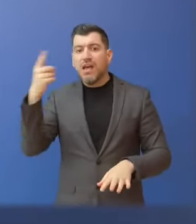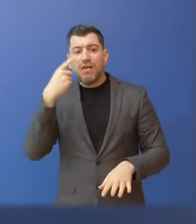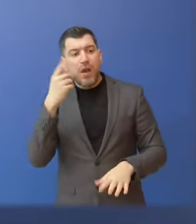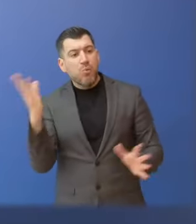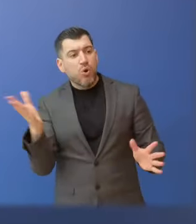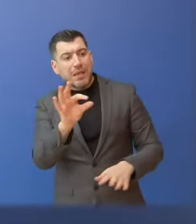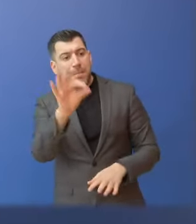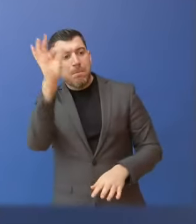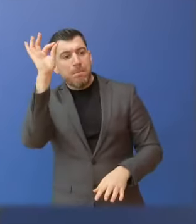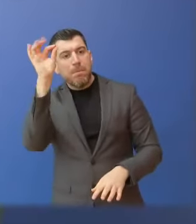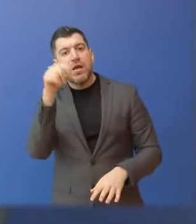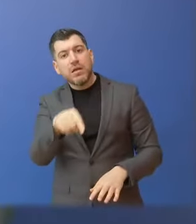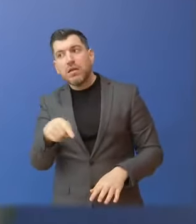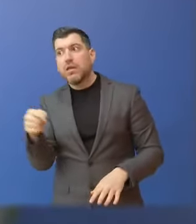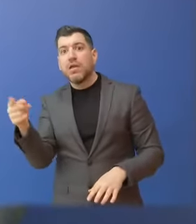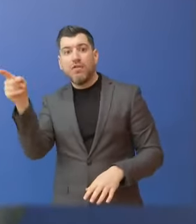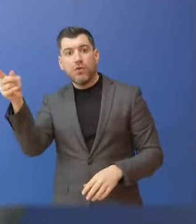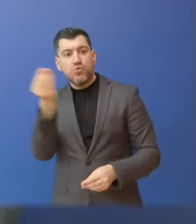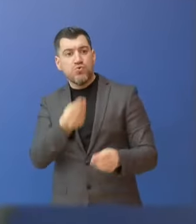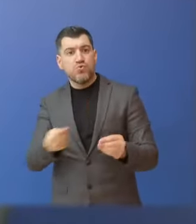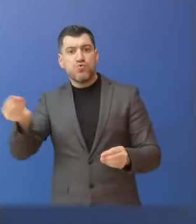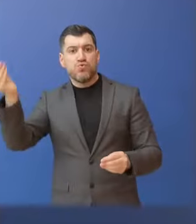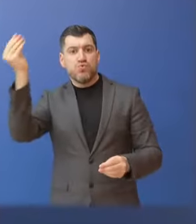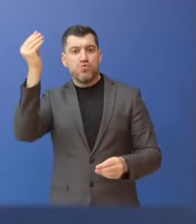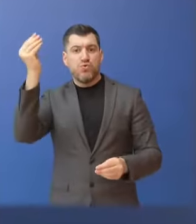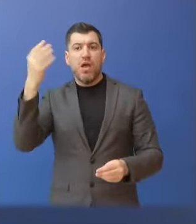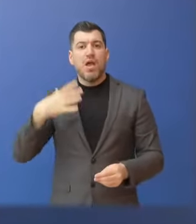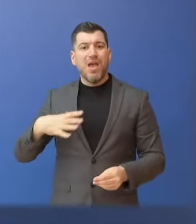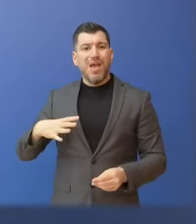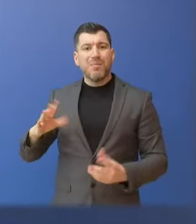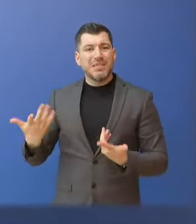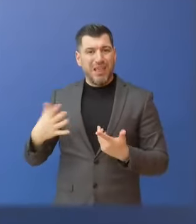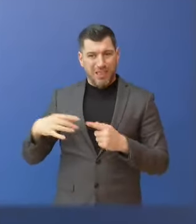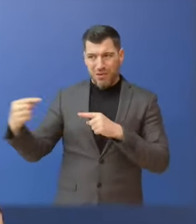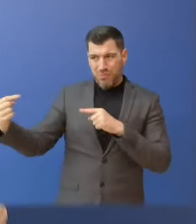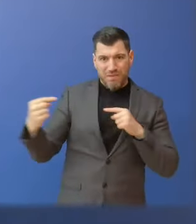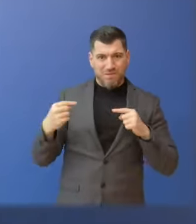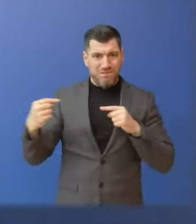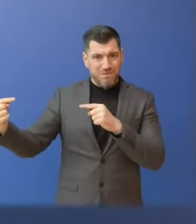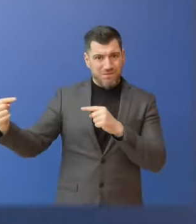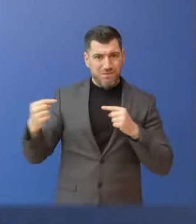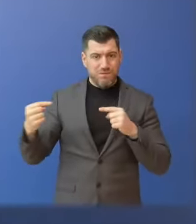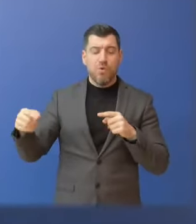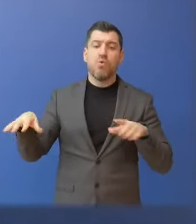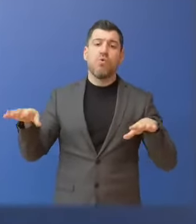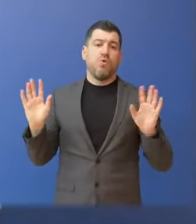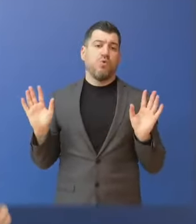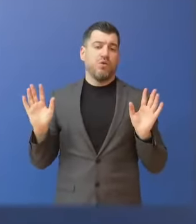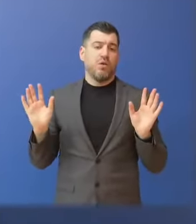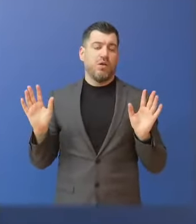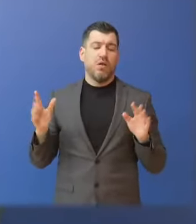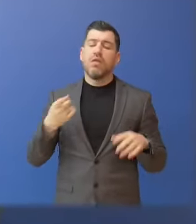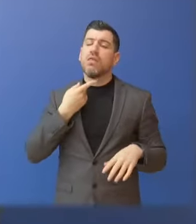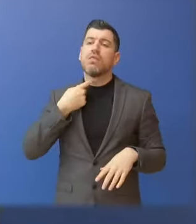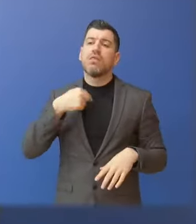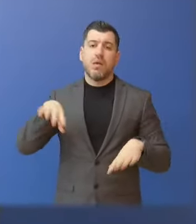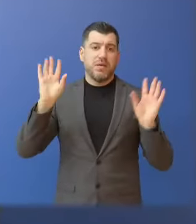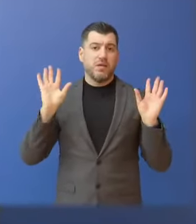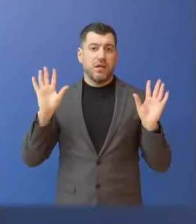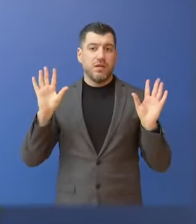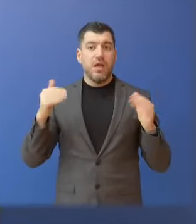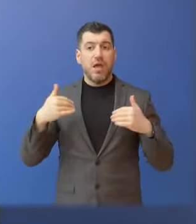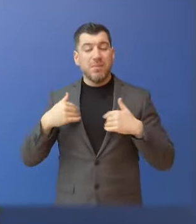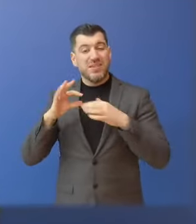εμείς λοιπόν δεν θέλουμε να ρίξουμε νερό στο μήλο της προπαγάνδας της αριστεράς το έχει πει χαρακτηριστικά ο υπουργός παιδείας αυτό δεν σημαίνει όμως ότι δεν θα